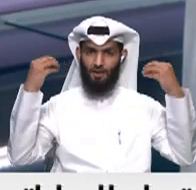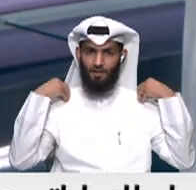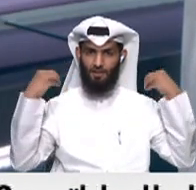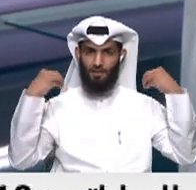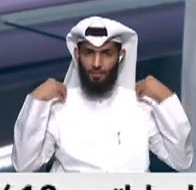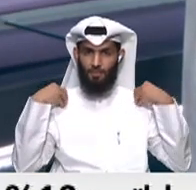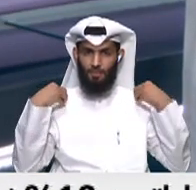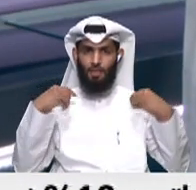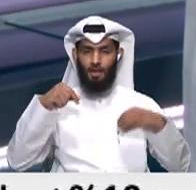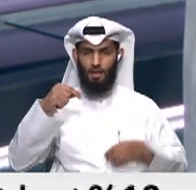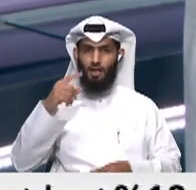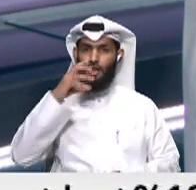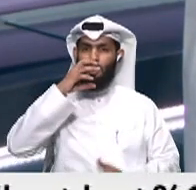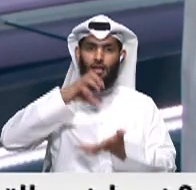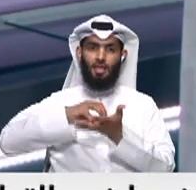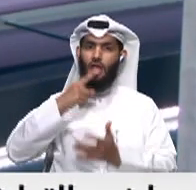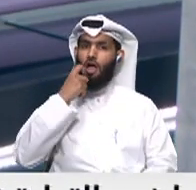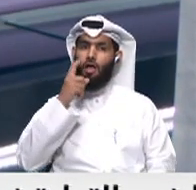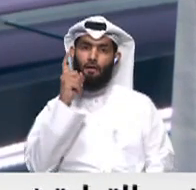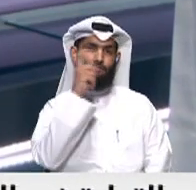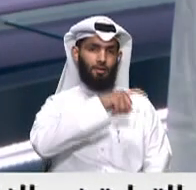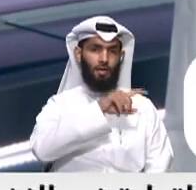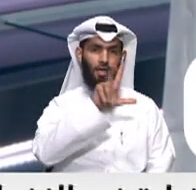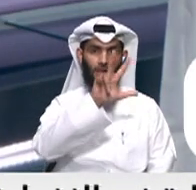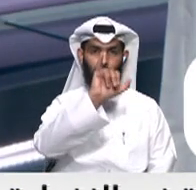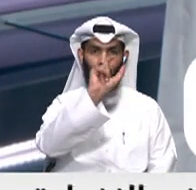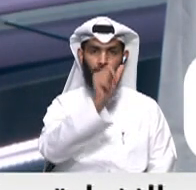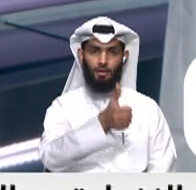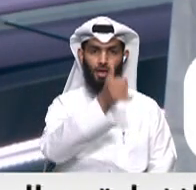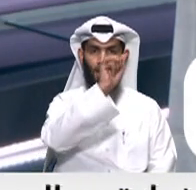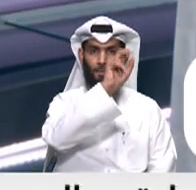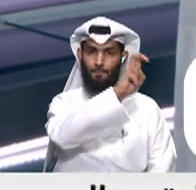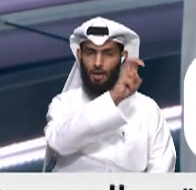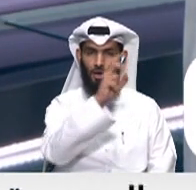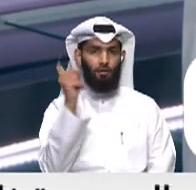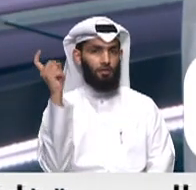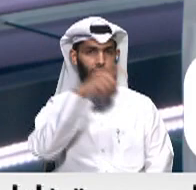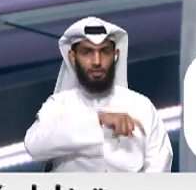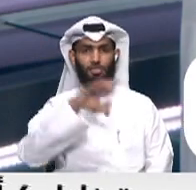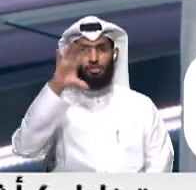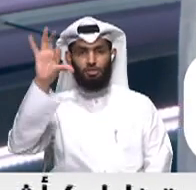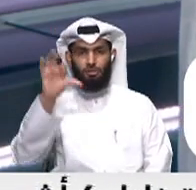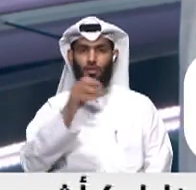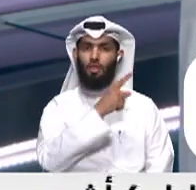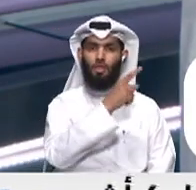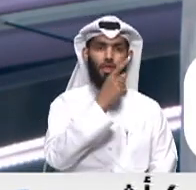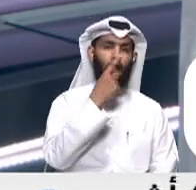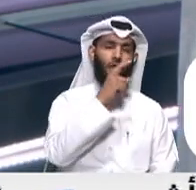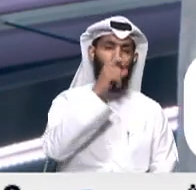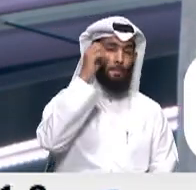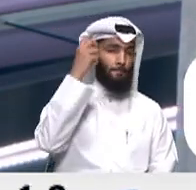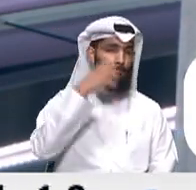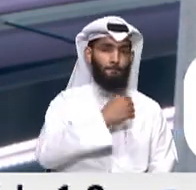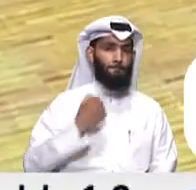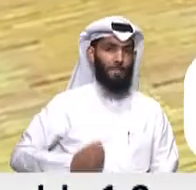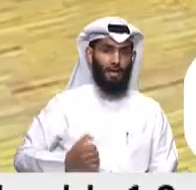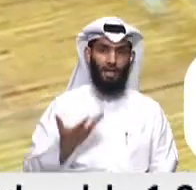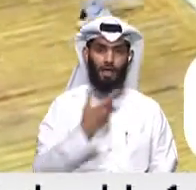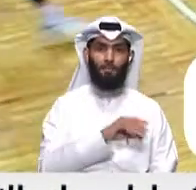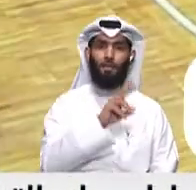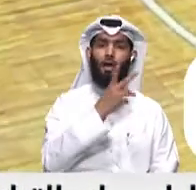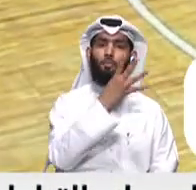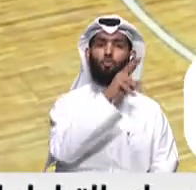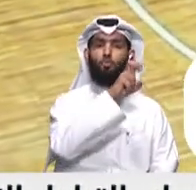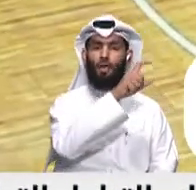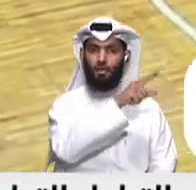تغلب فريق القادسيه على المنام البحريني بنتيجه 90 نقطه مقابل 84 ضمن منافسات المجموعه الثانيه